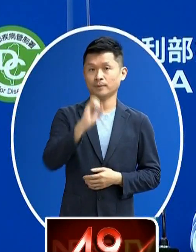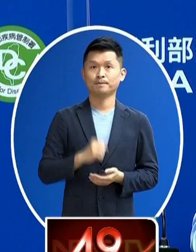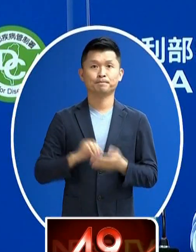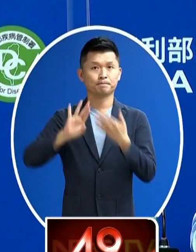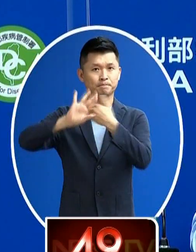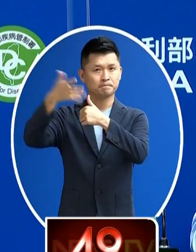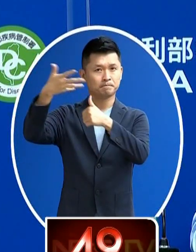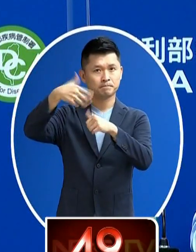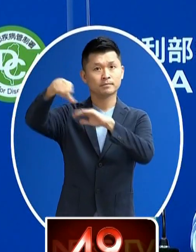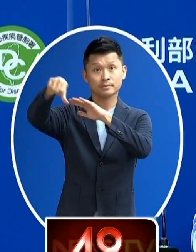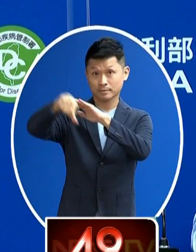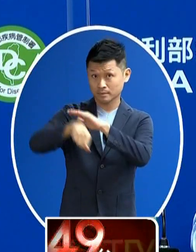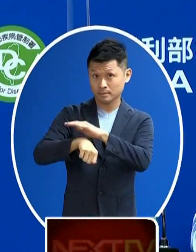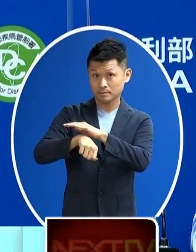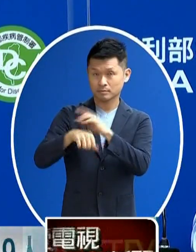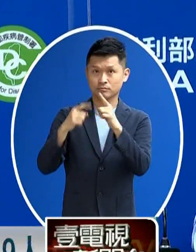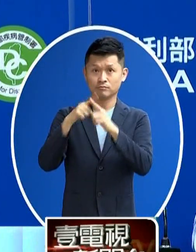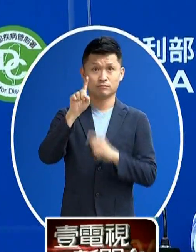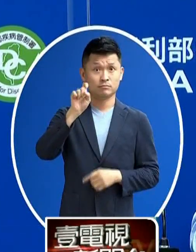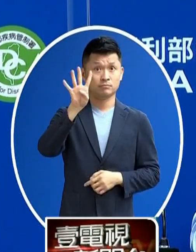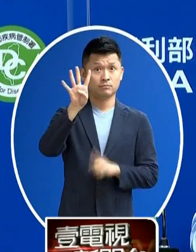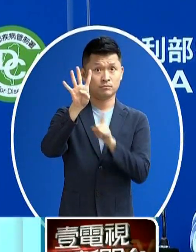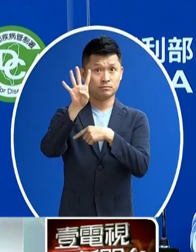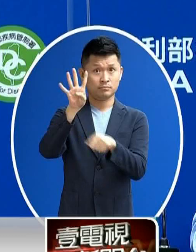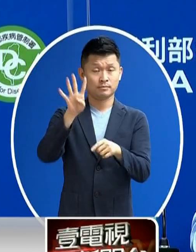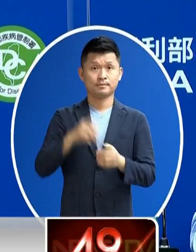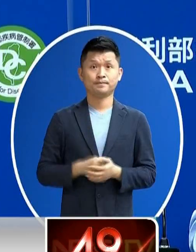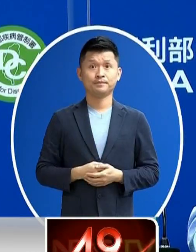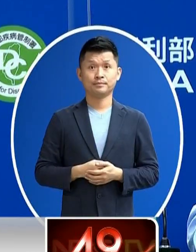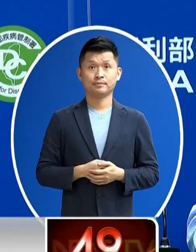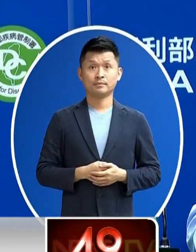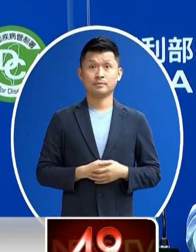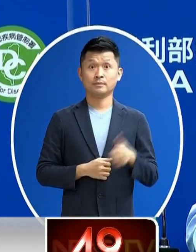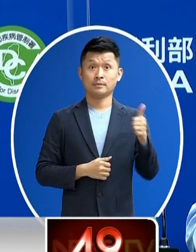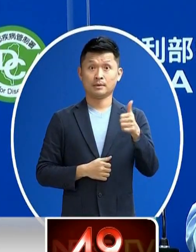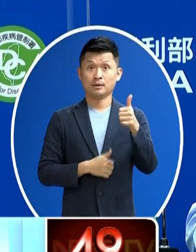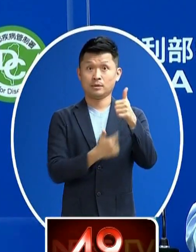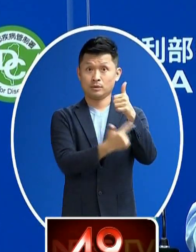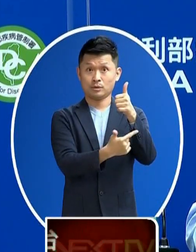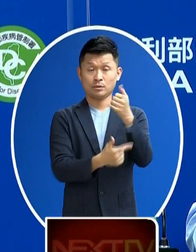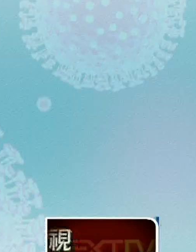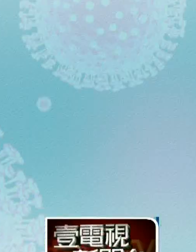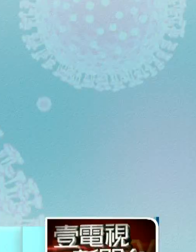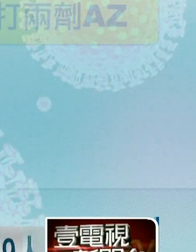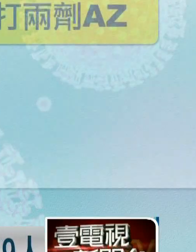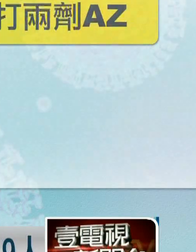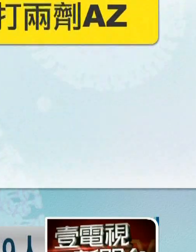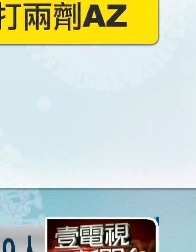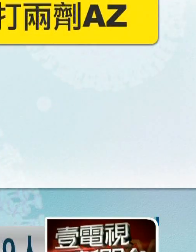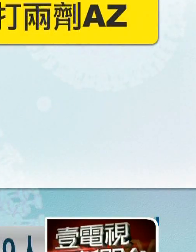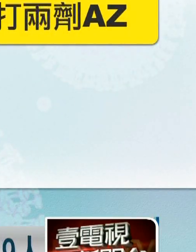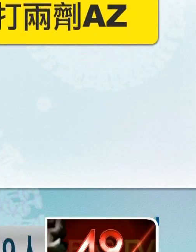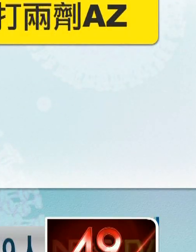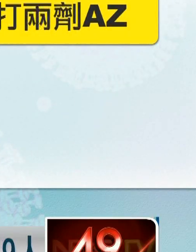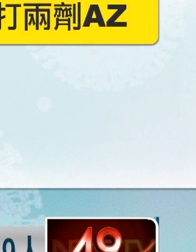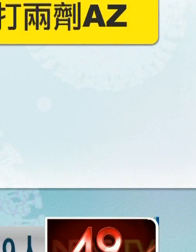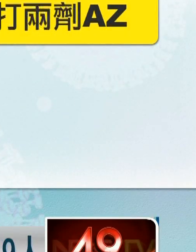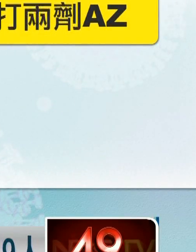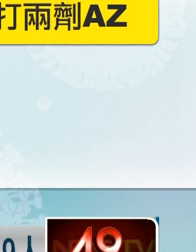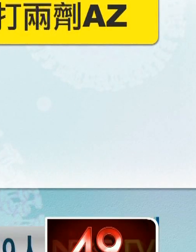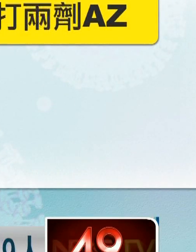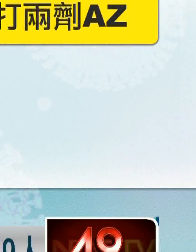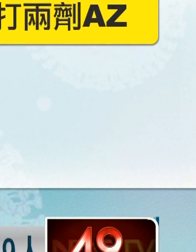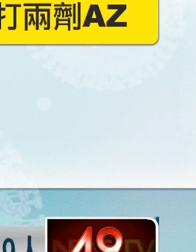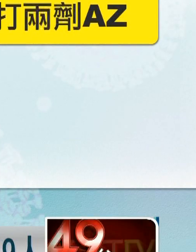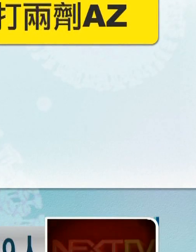境外移入的话有14位， 新增14例境外个案，美国入境有10例占最多，其中一例是长荣副机师，执勤